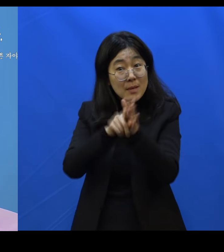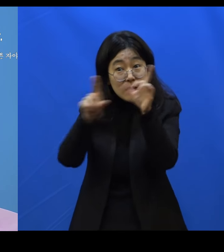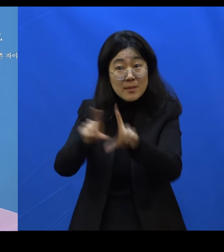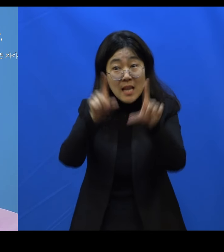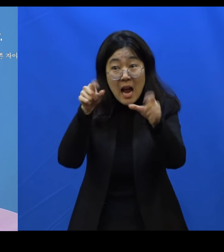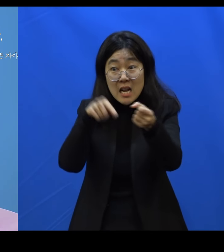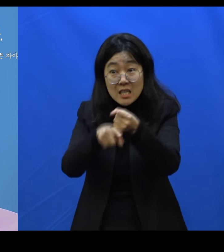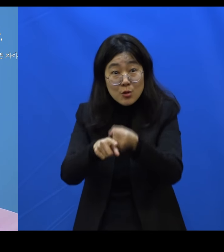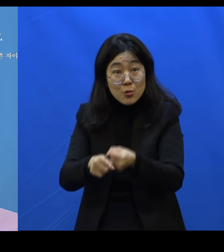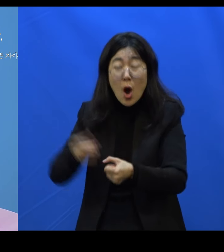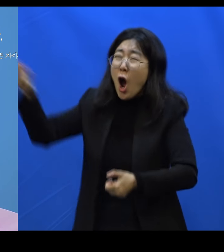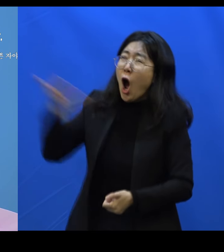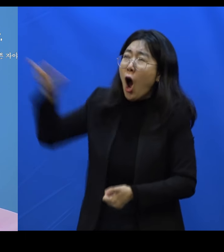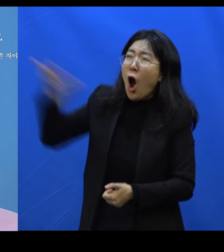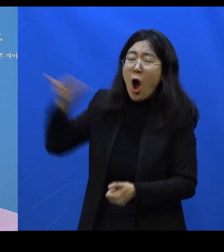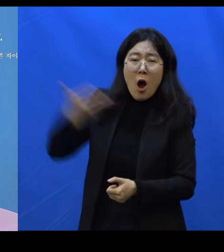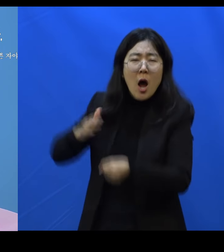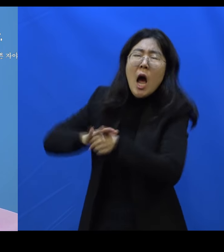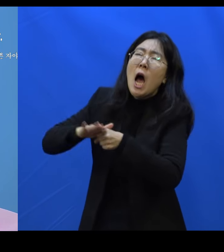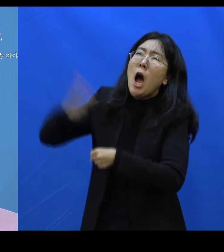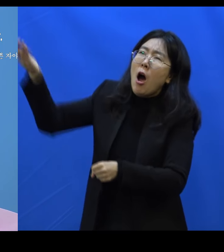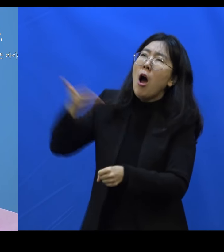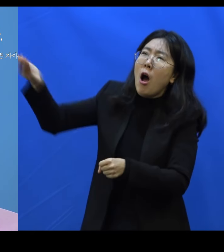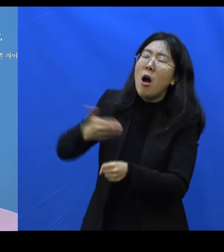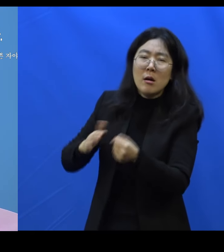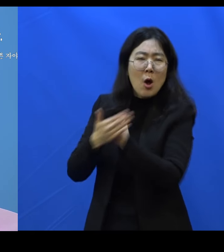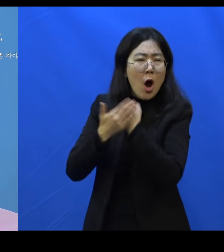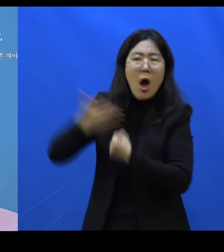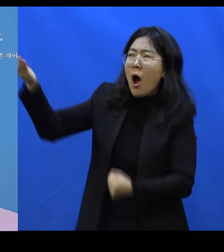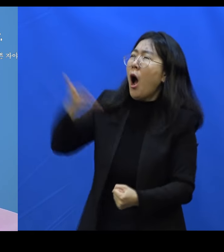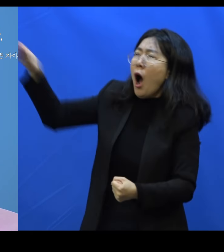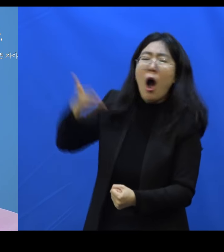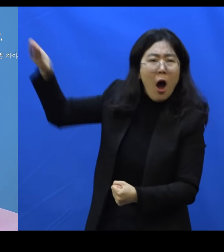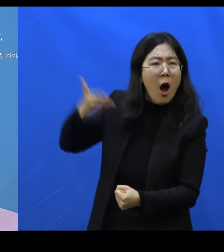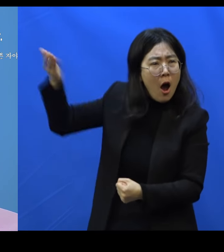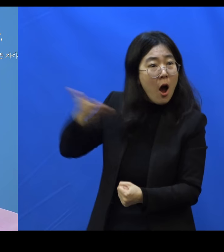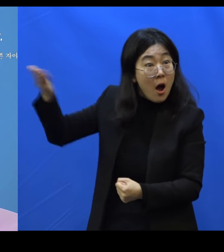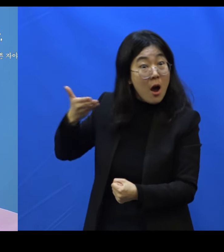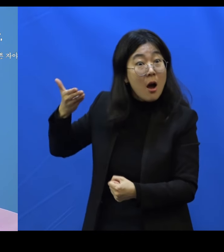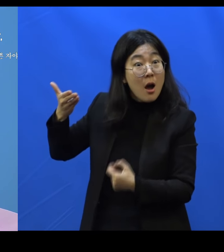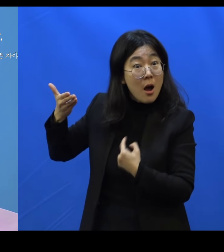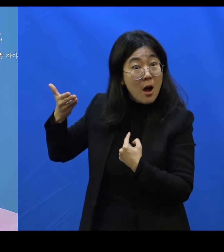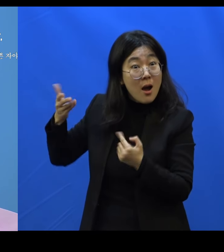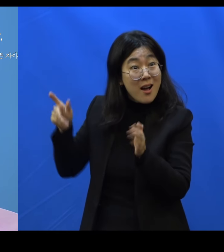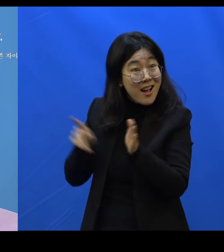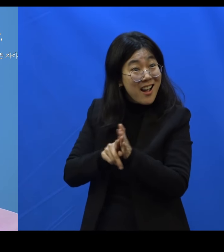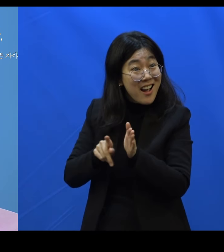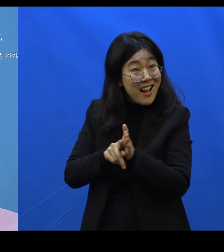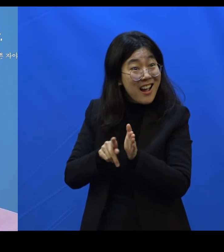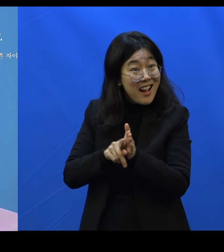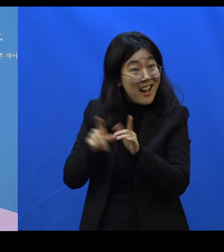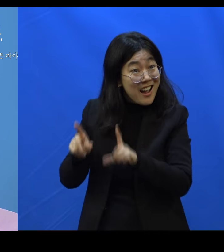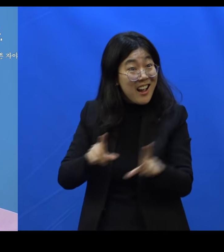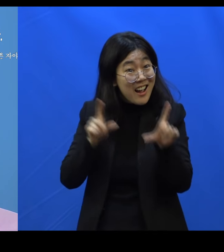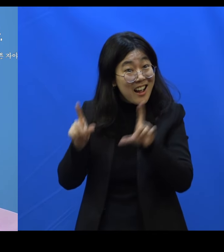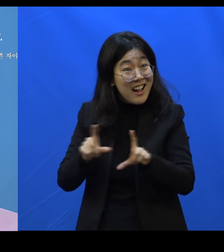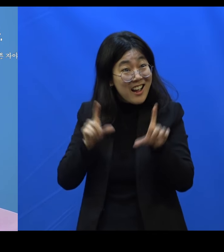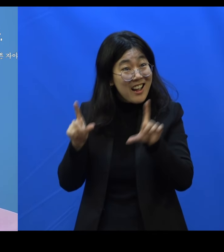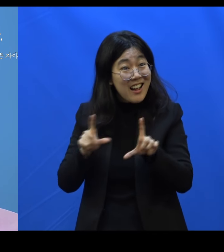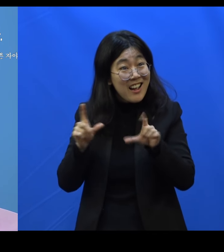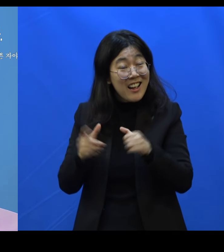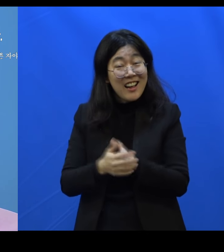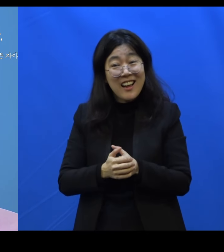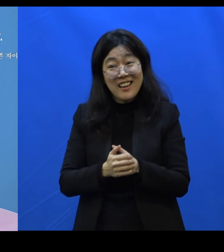계속 위로만 구하면 위로가 될 수가 없어요. 하나님의 은혜를 주실 때가 있어요. 이유가 있는 거죠.